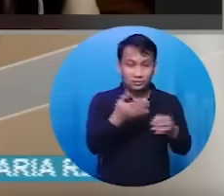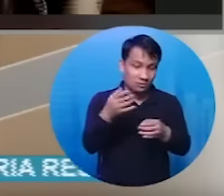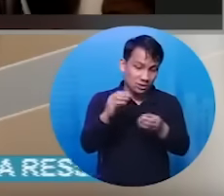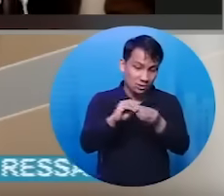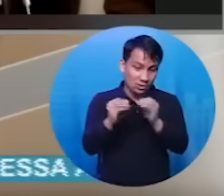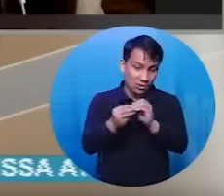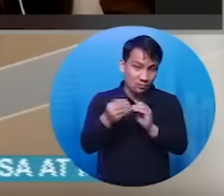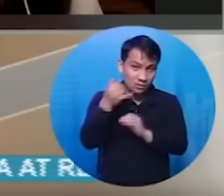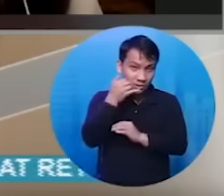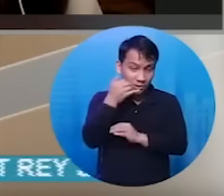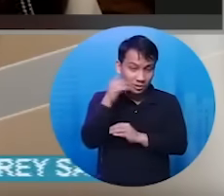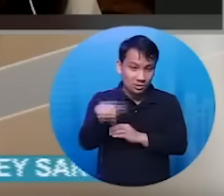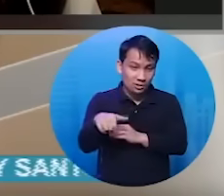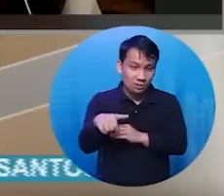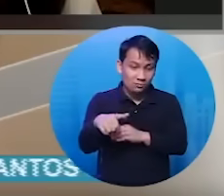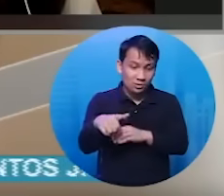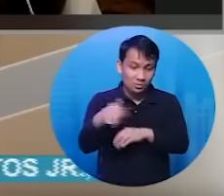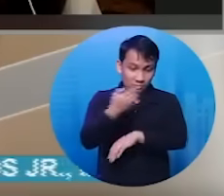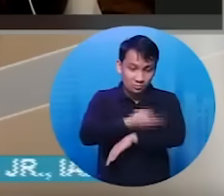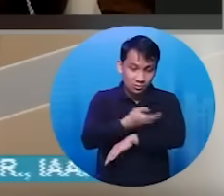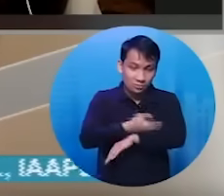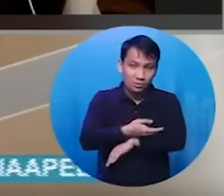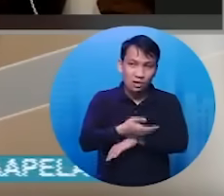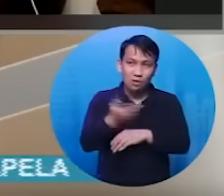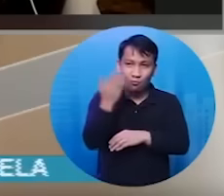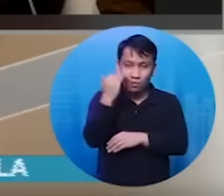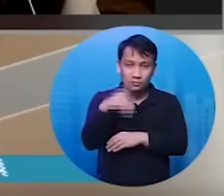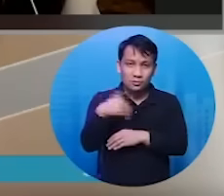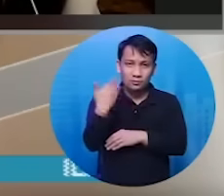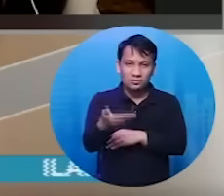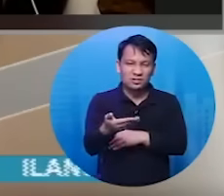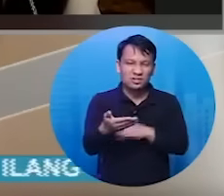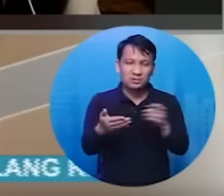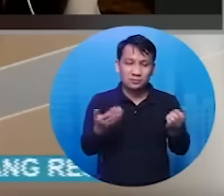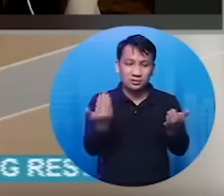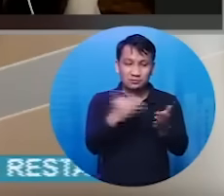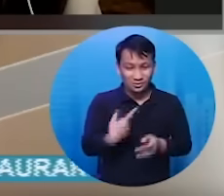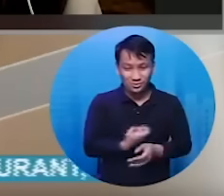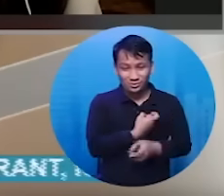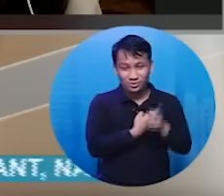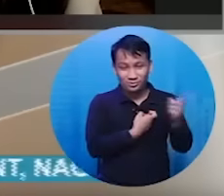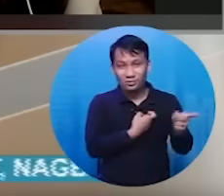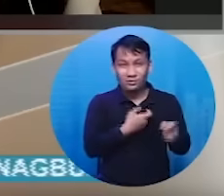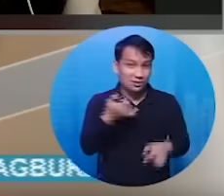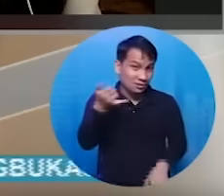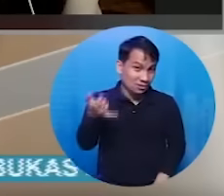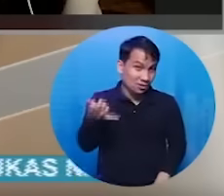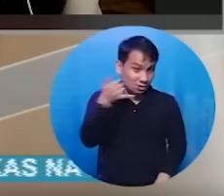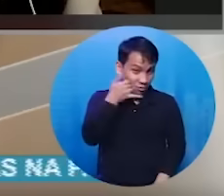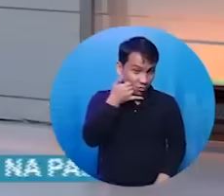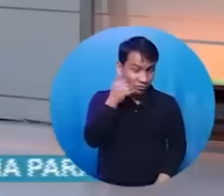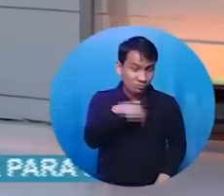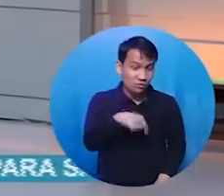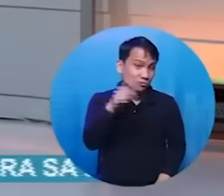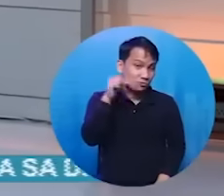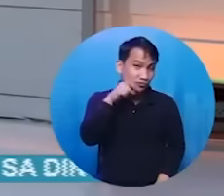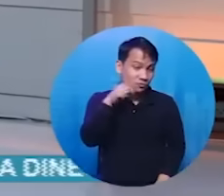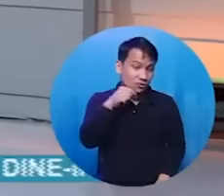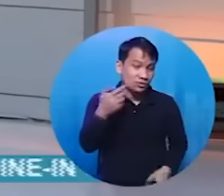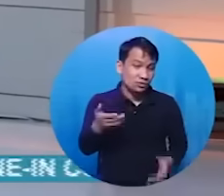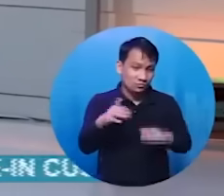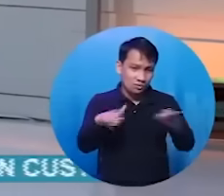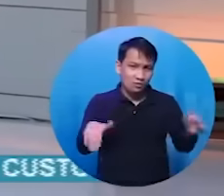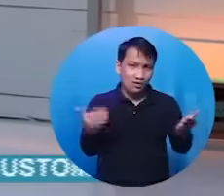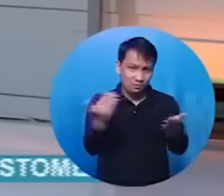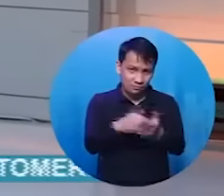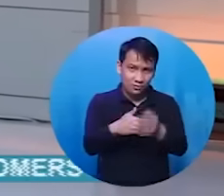sa inyo, pati yung telephone number ng Women's and Children's Desk na para kapag naulit pa yung pananakit, tawagan nyo kami, tawagan nyo yung Women's and Children's Desk,